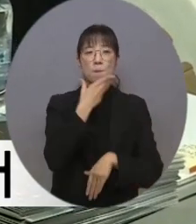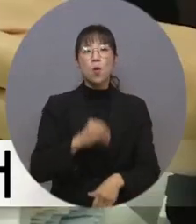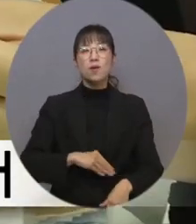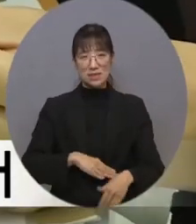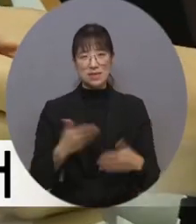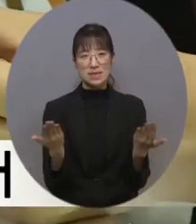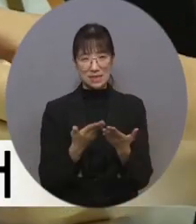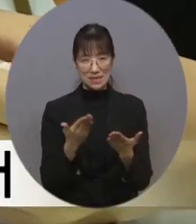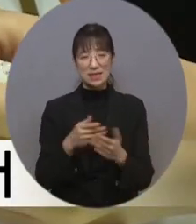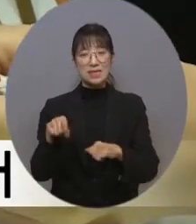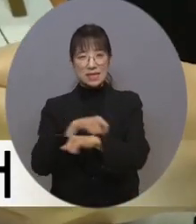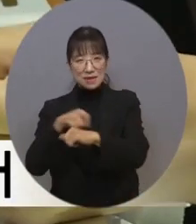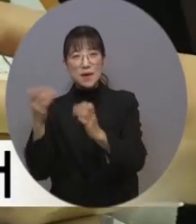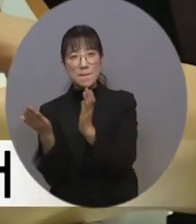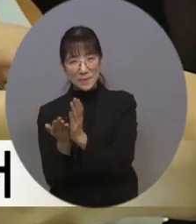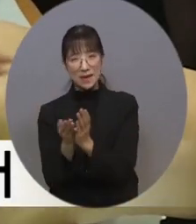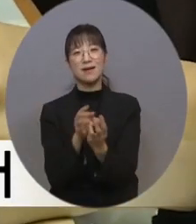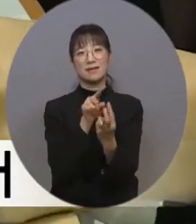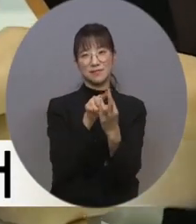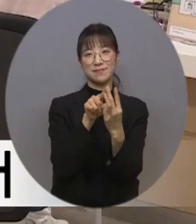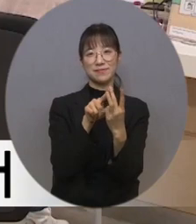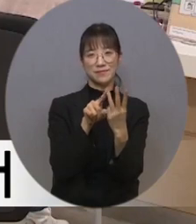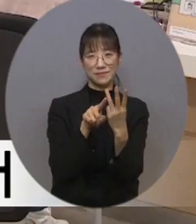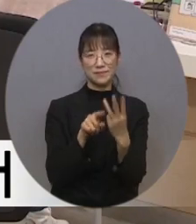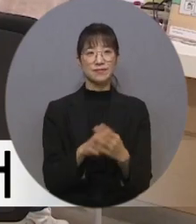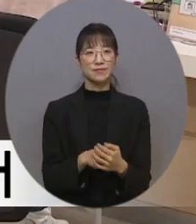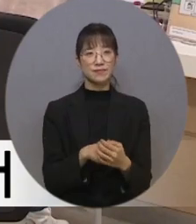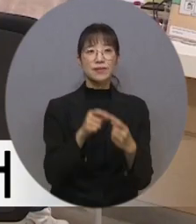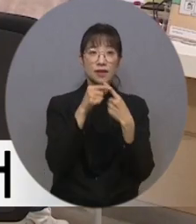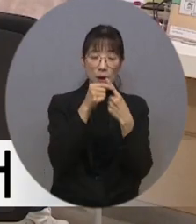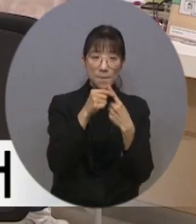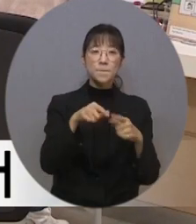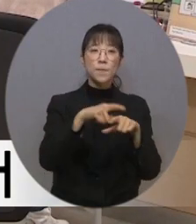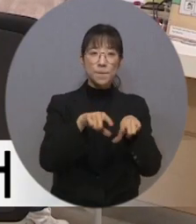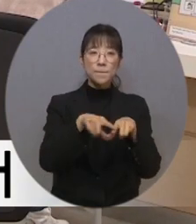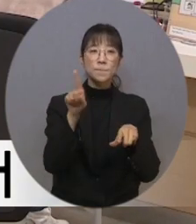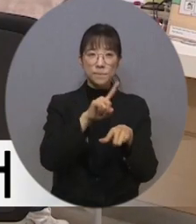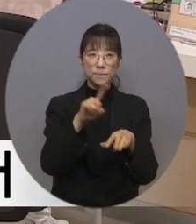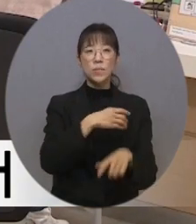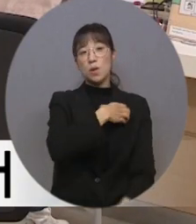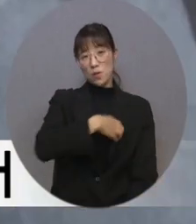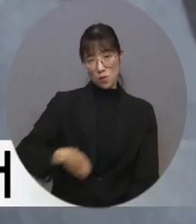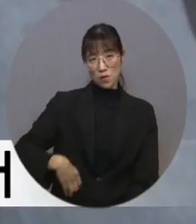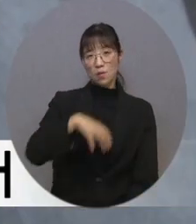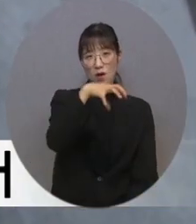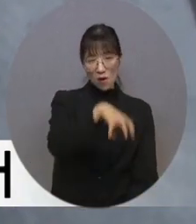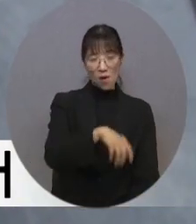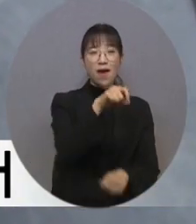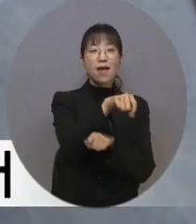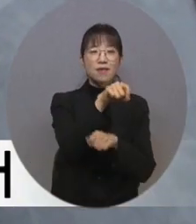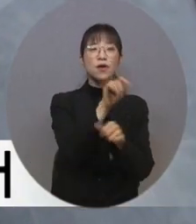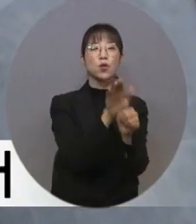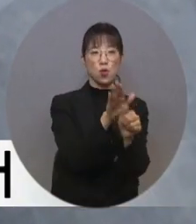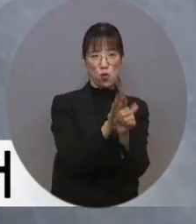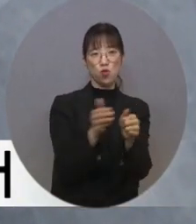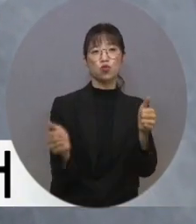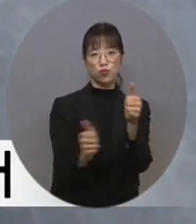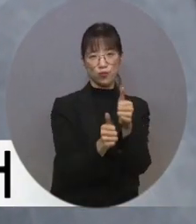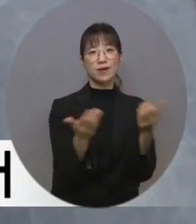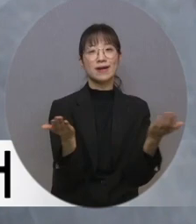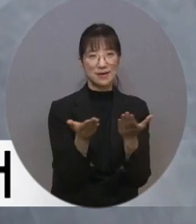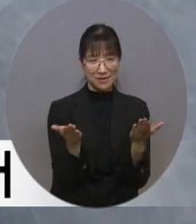일자리 특화형 일자리로 구분됩니다 일반형 일자리는 행정복지센터 행정 도우미 등으로 근무하는